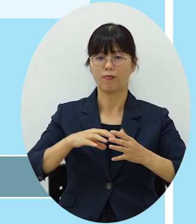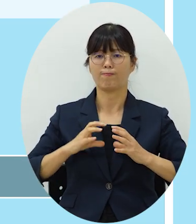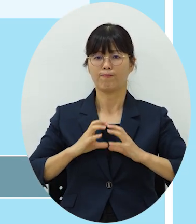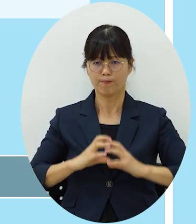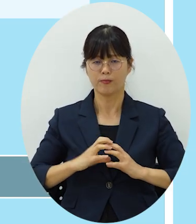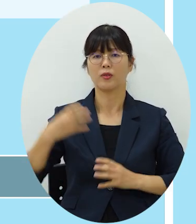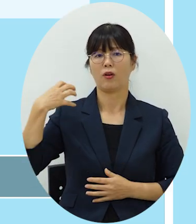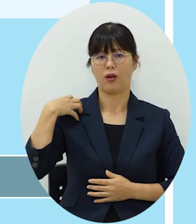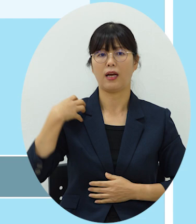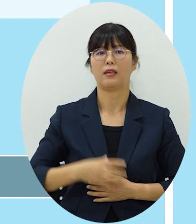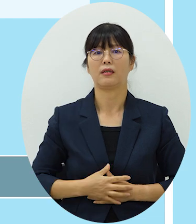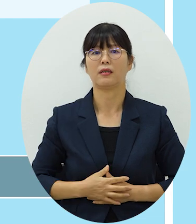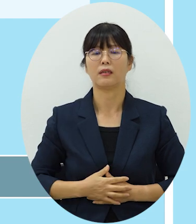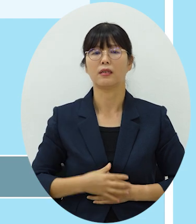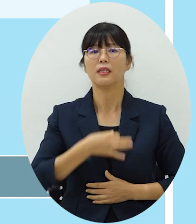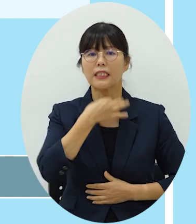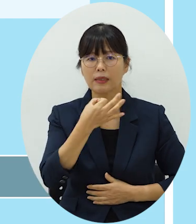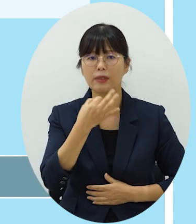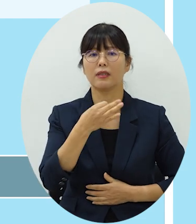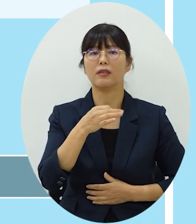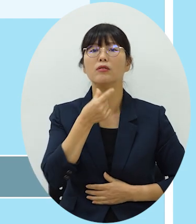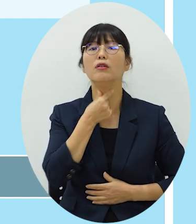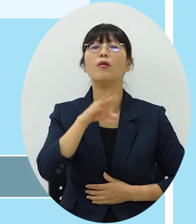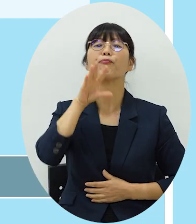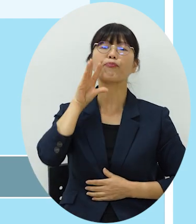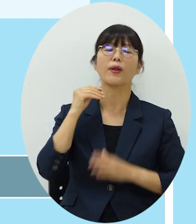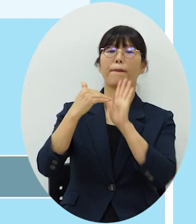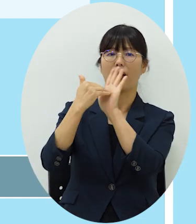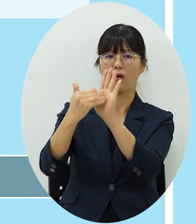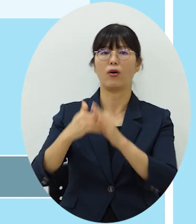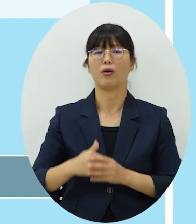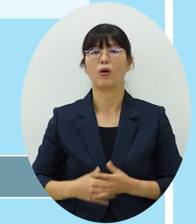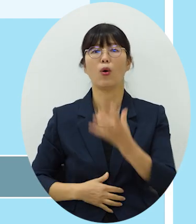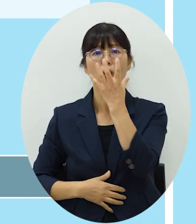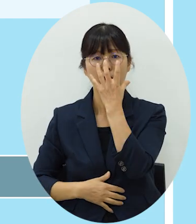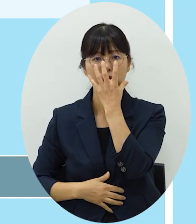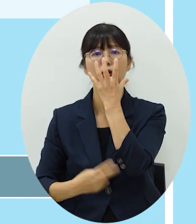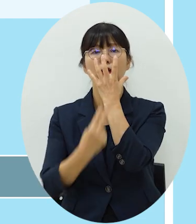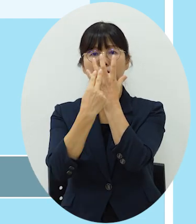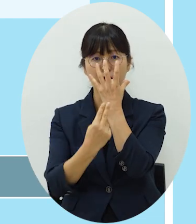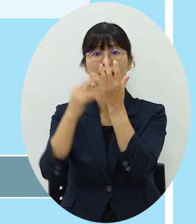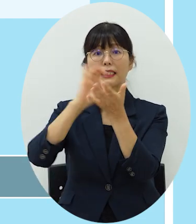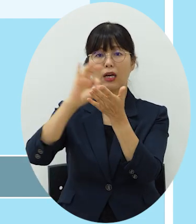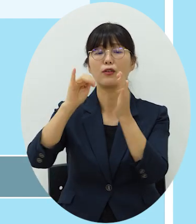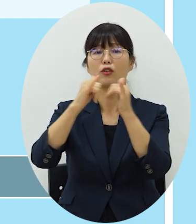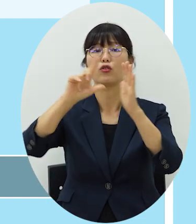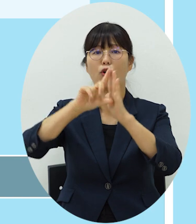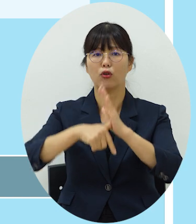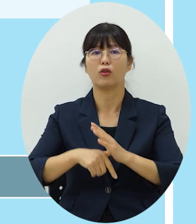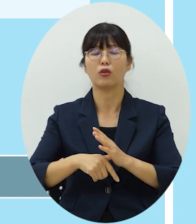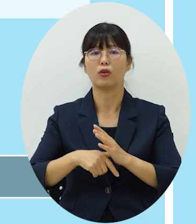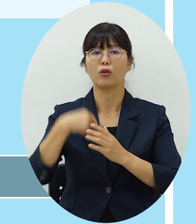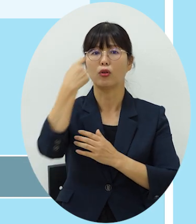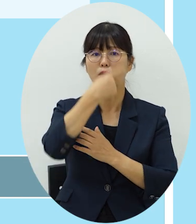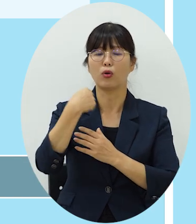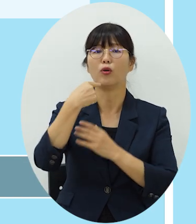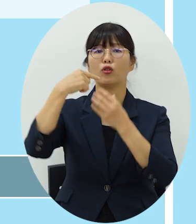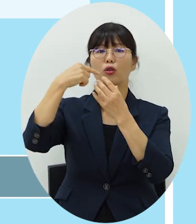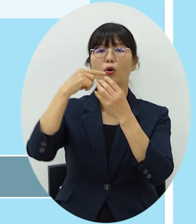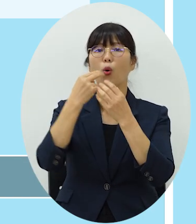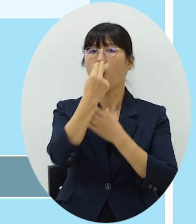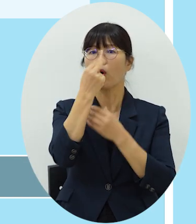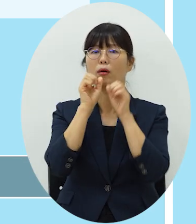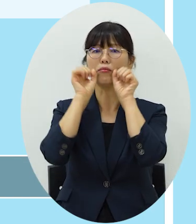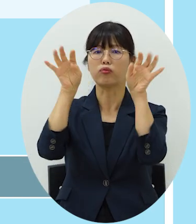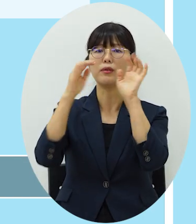내부에서 고정하는 역할과 침이 기도로 넘어가는 것을 방지하며 인공호흡기를 사용하는 사람의 경우에는 공기가 주변으로 새는